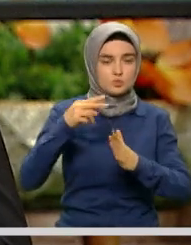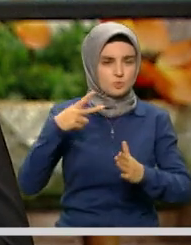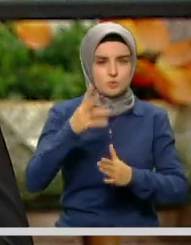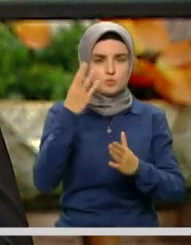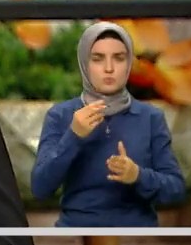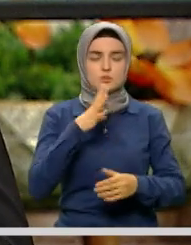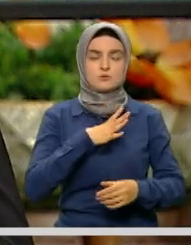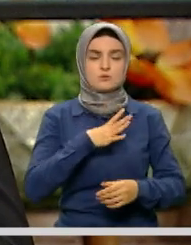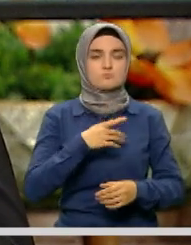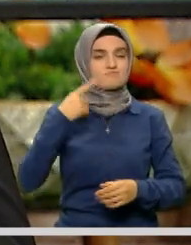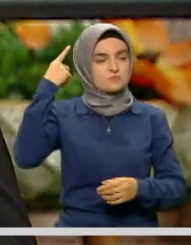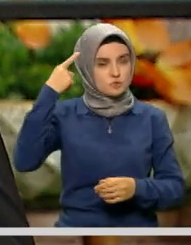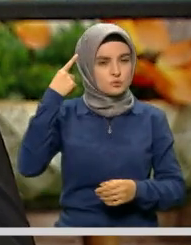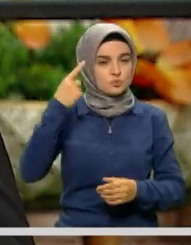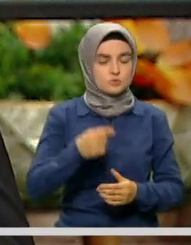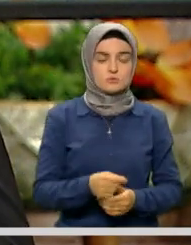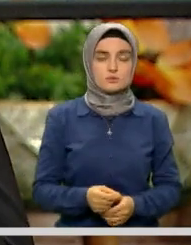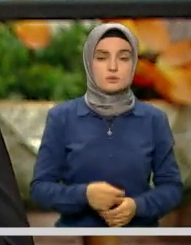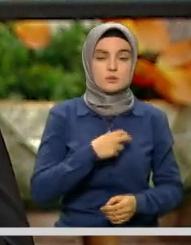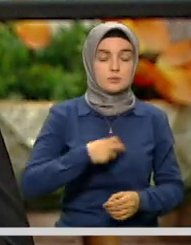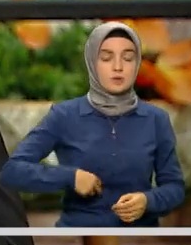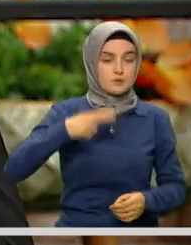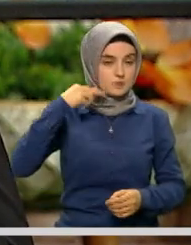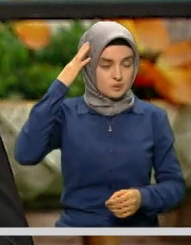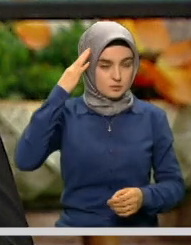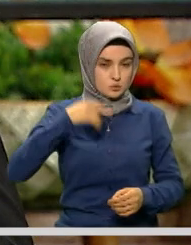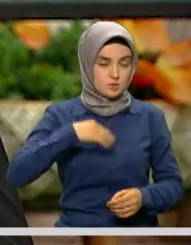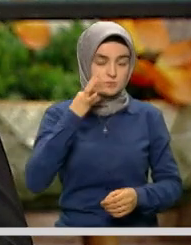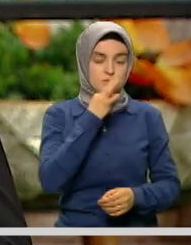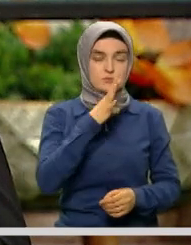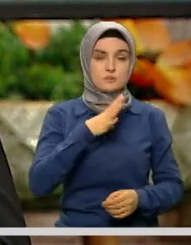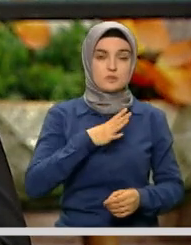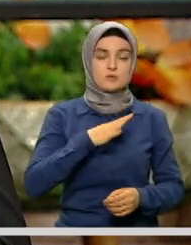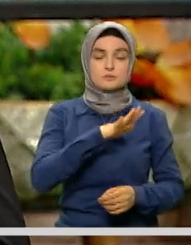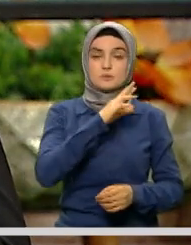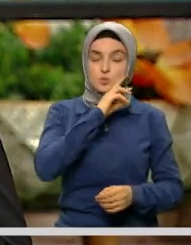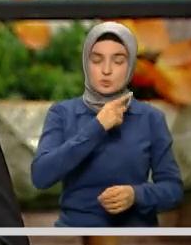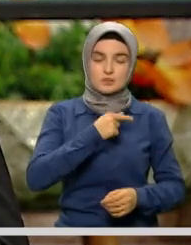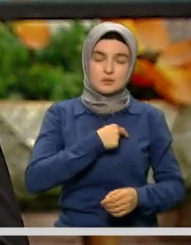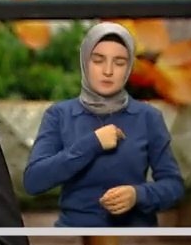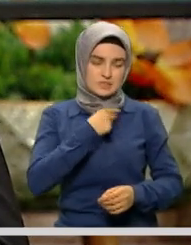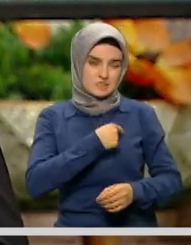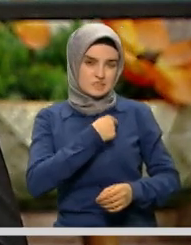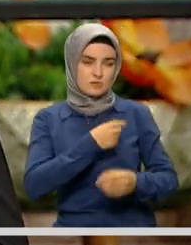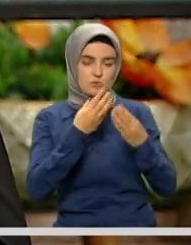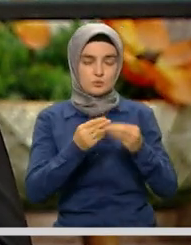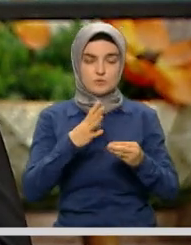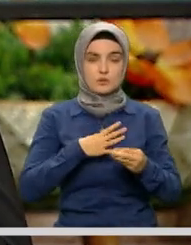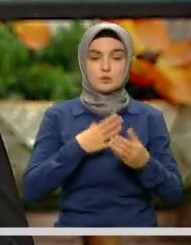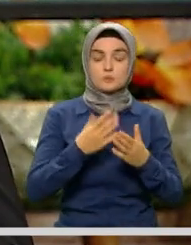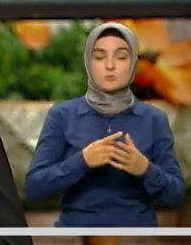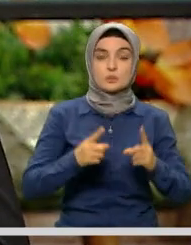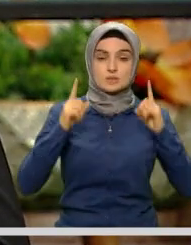Çünkü düşünün ki Efendimiz şöyle bir benzetme yapıyor. Her günah kalpte bir leke meydana getirir. Eğer kul tevbe ederse hemen